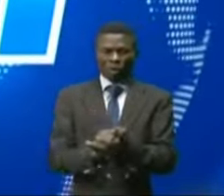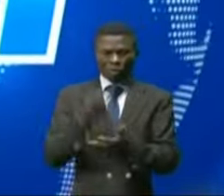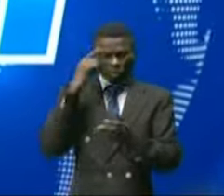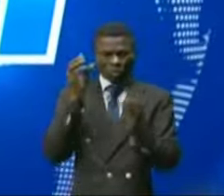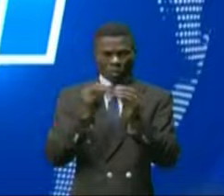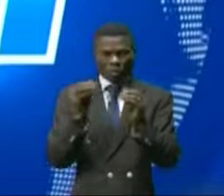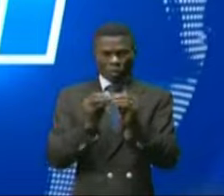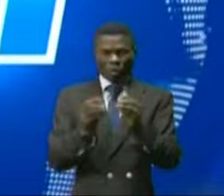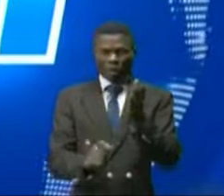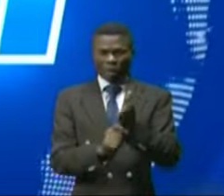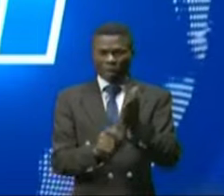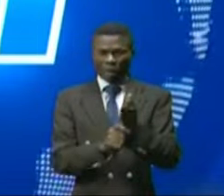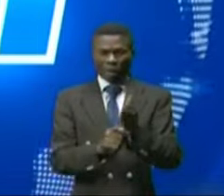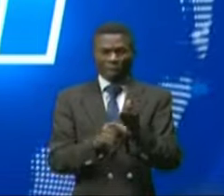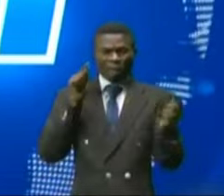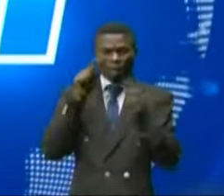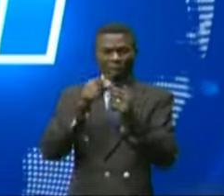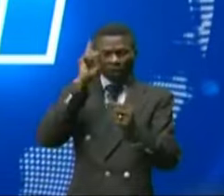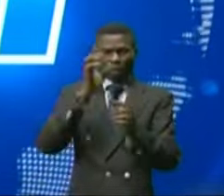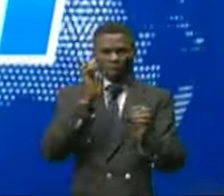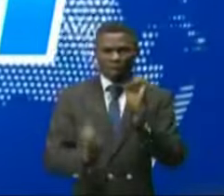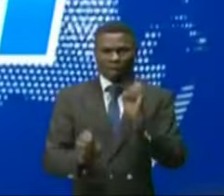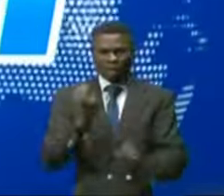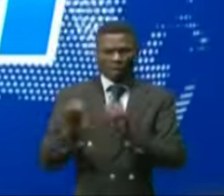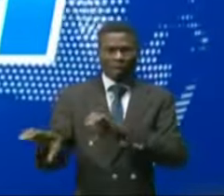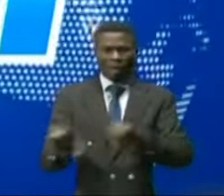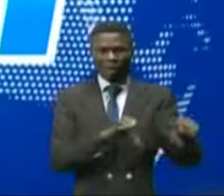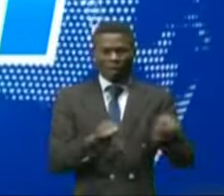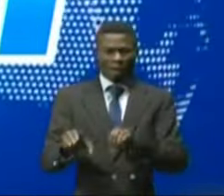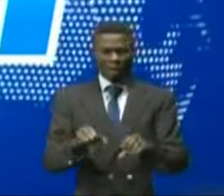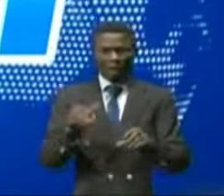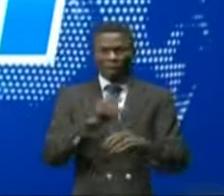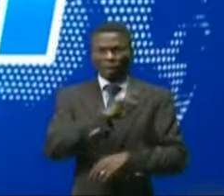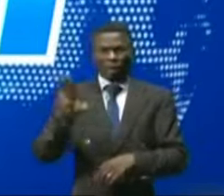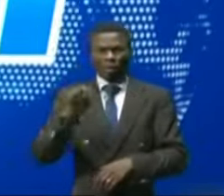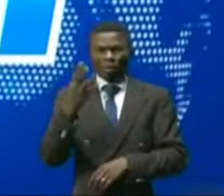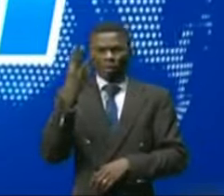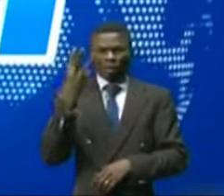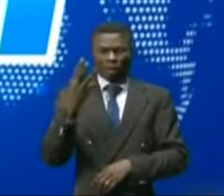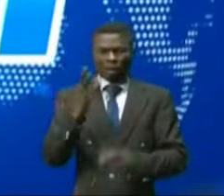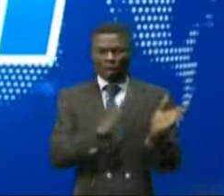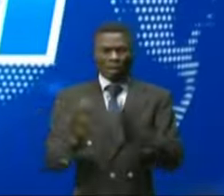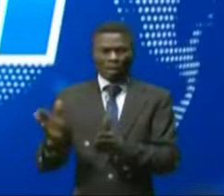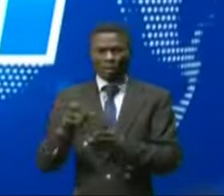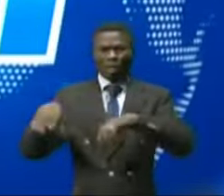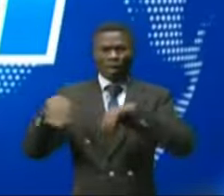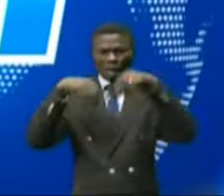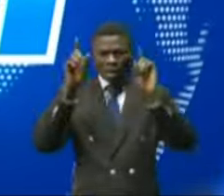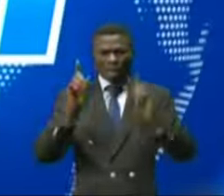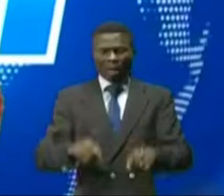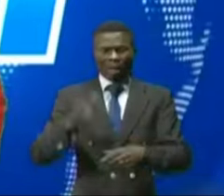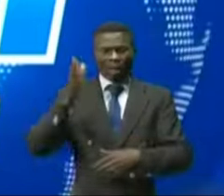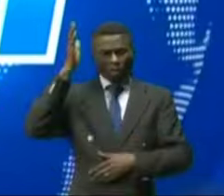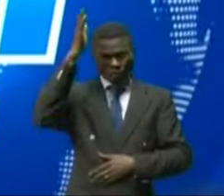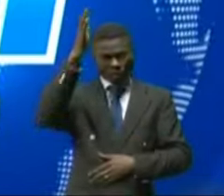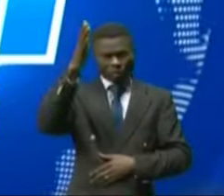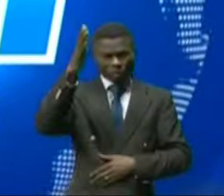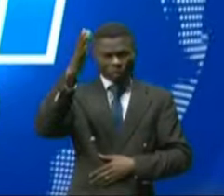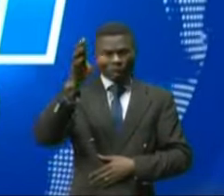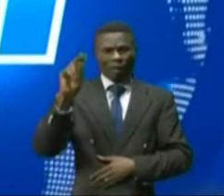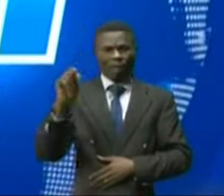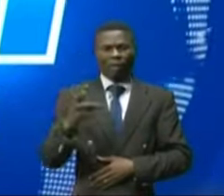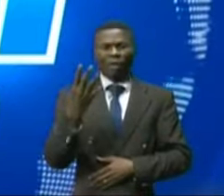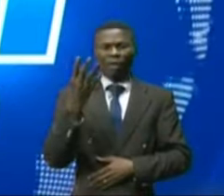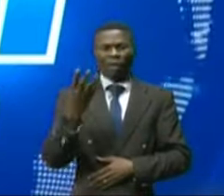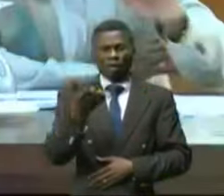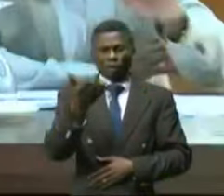réunion technique et objectif évaluer les activités menées en 2023 et projeter celles de 2024. Blandine Zovo nous en parle dans